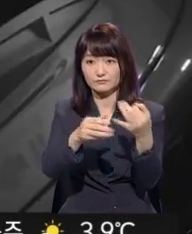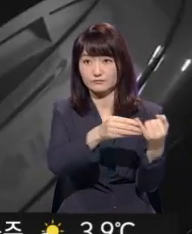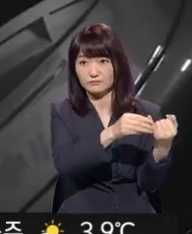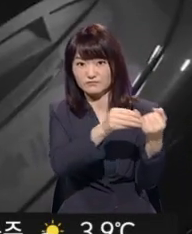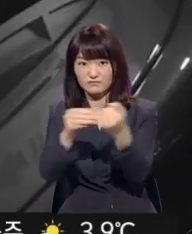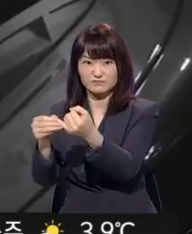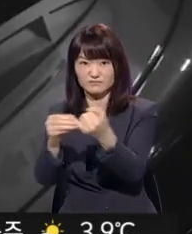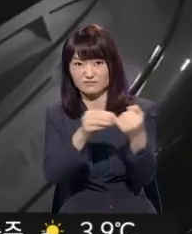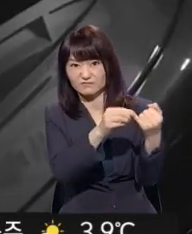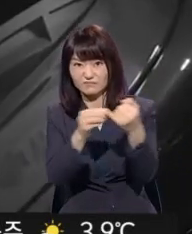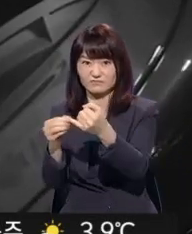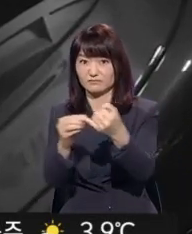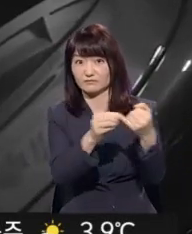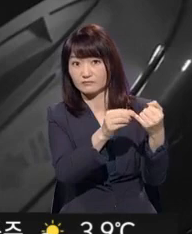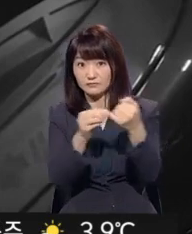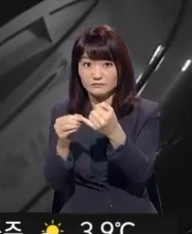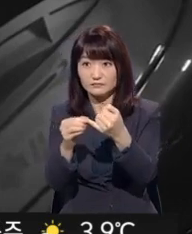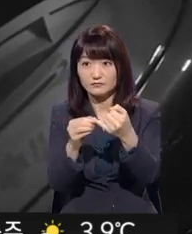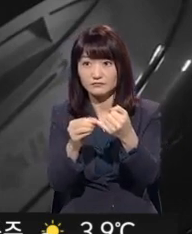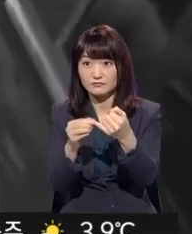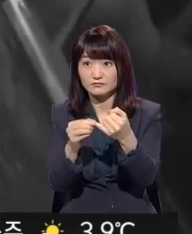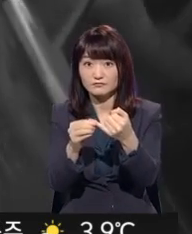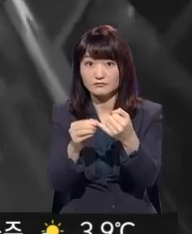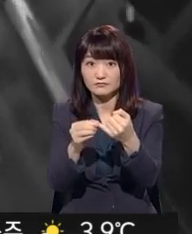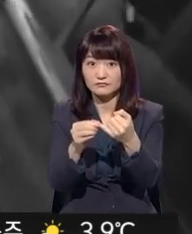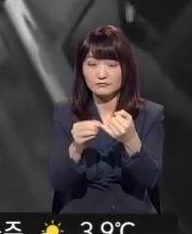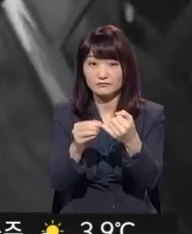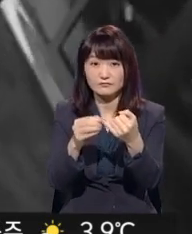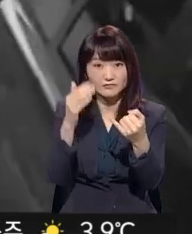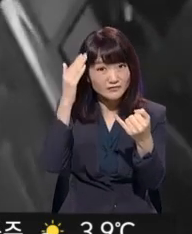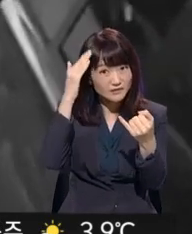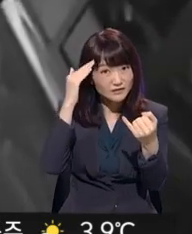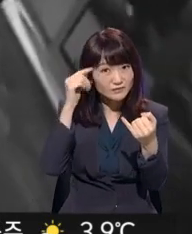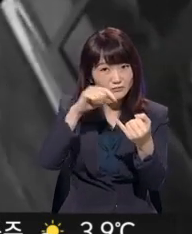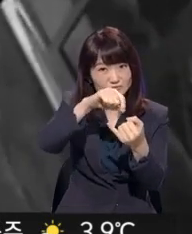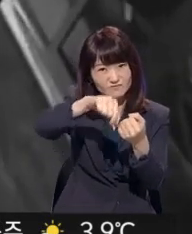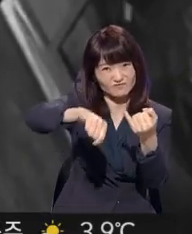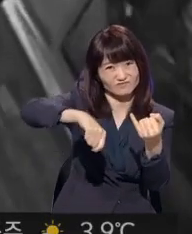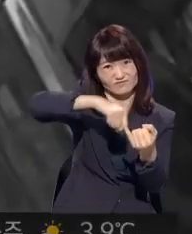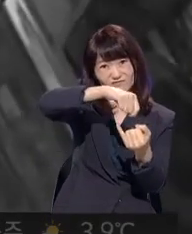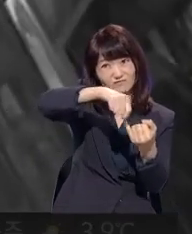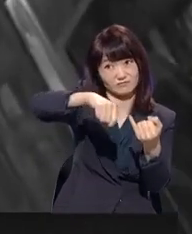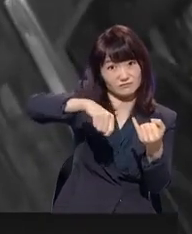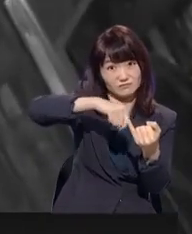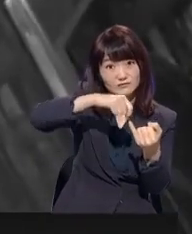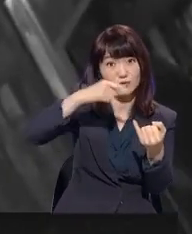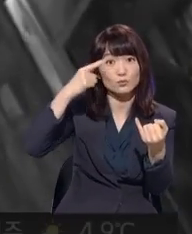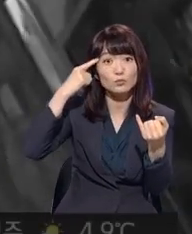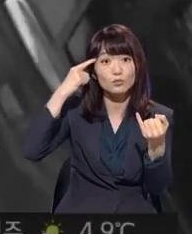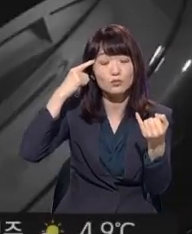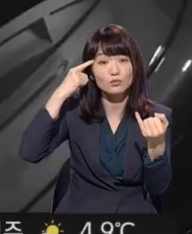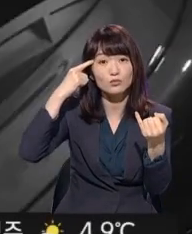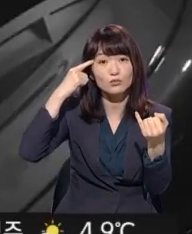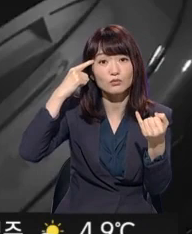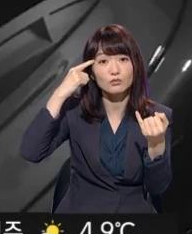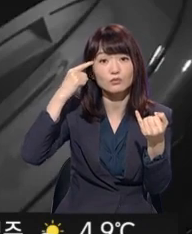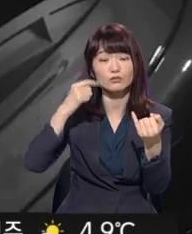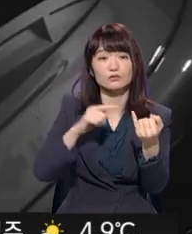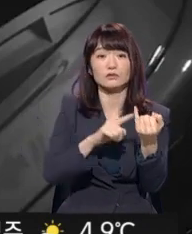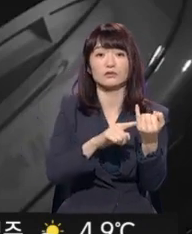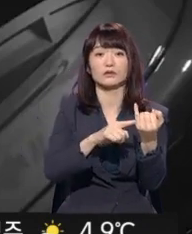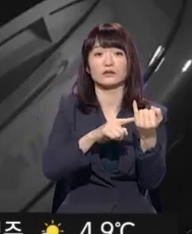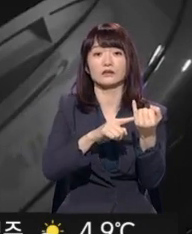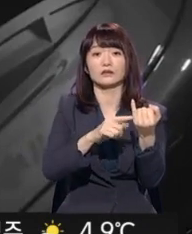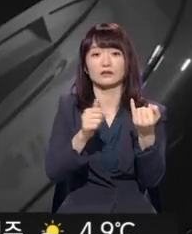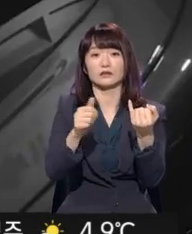바깥으로 꺼내려는 듯이 당깁니다. 그리고는 검정 끈으로 여성을 묶으려고까지 합니다. 왜 당겨요, 팔을? 네,